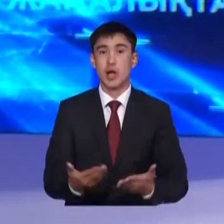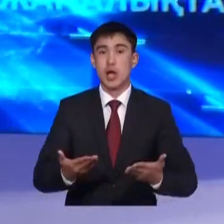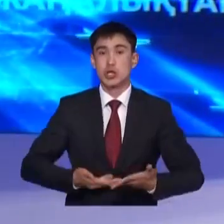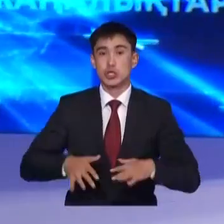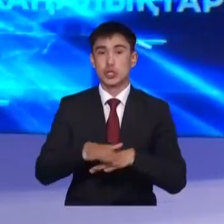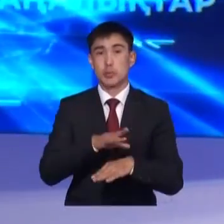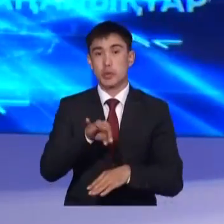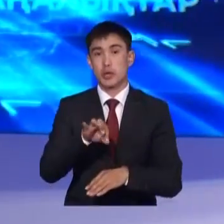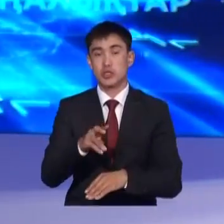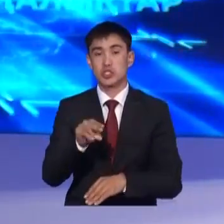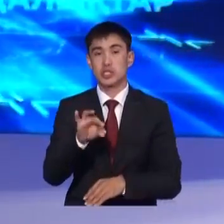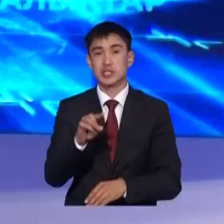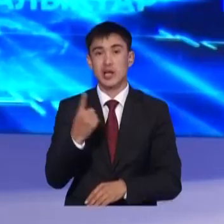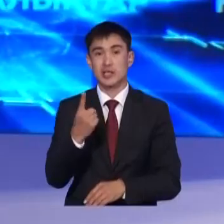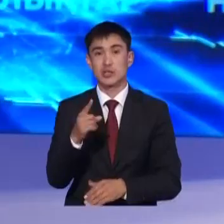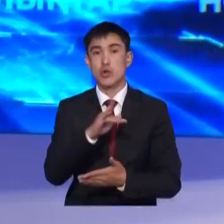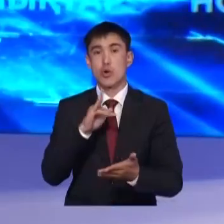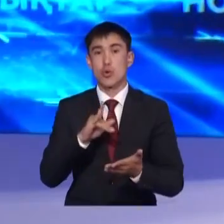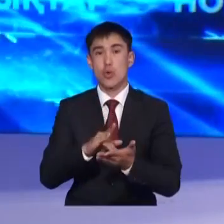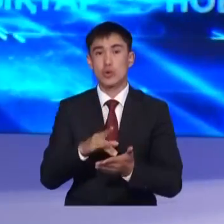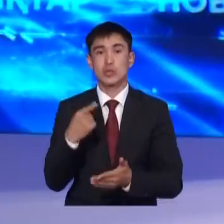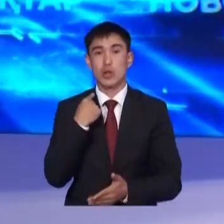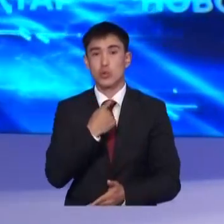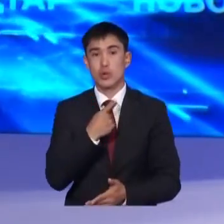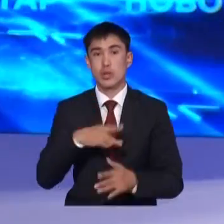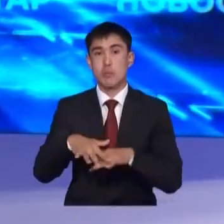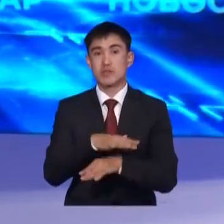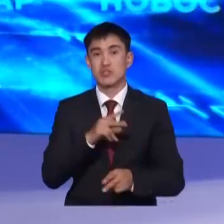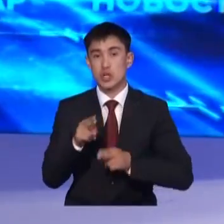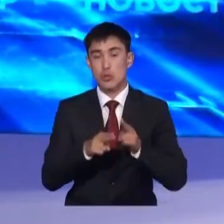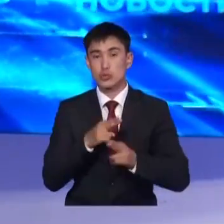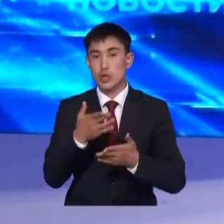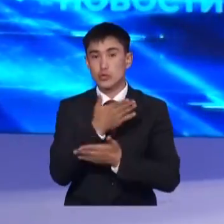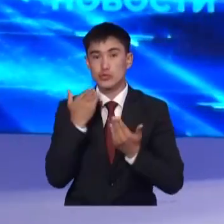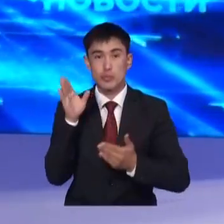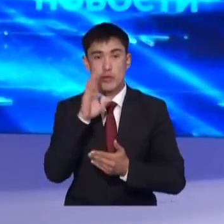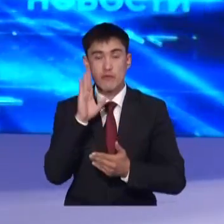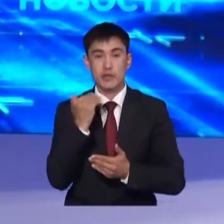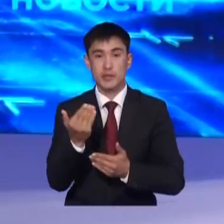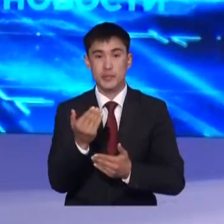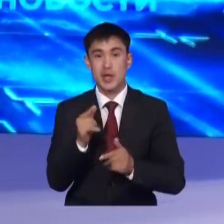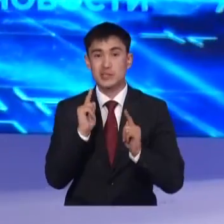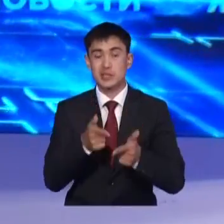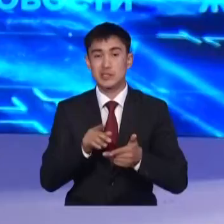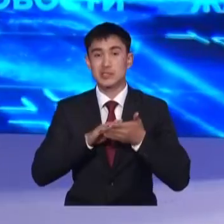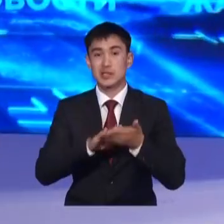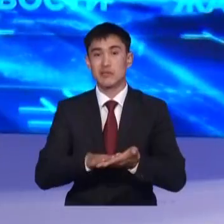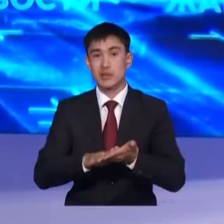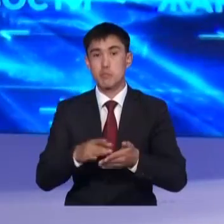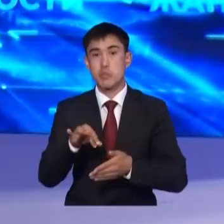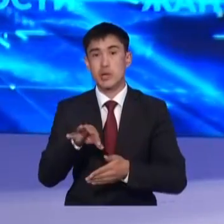жители микрорайона Жастар 1 дроб 1 города талу Курган массово жалуются на отсутствие питьевой воды Согласно их